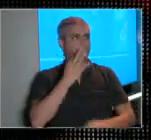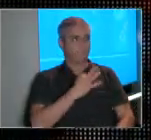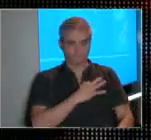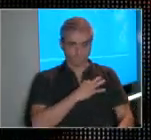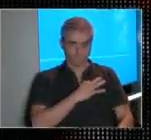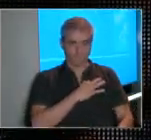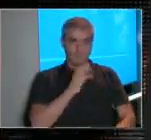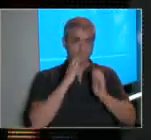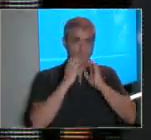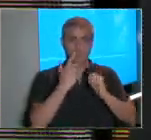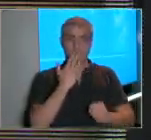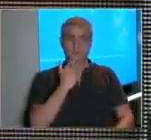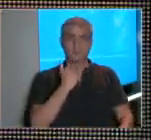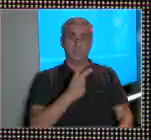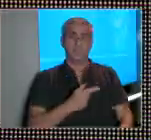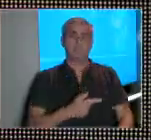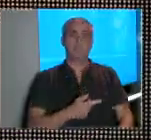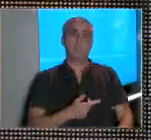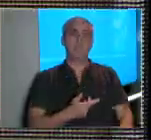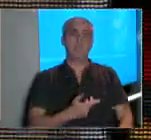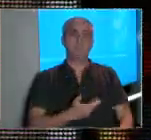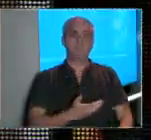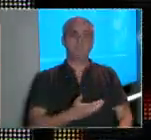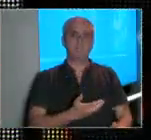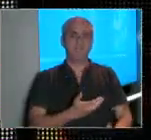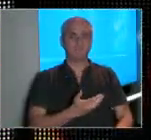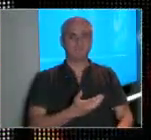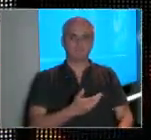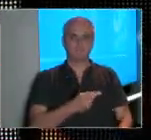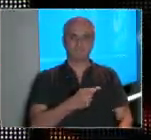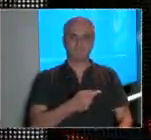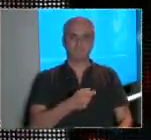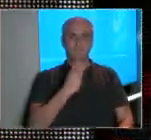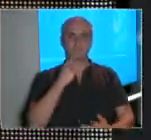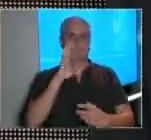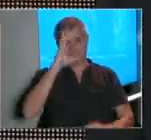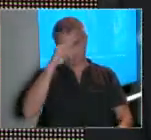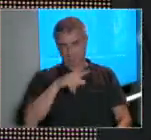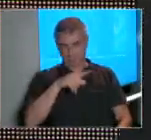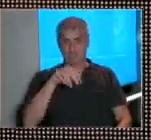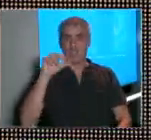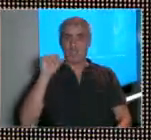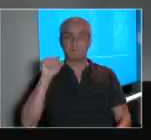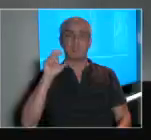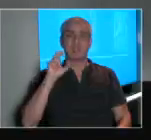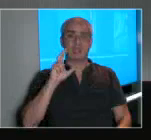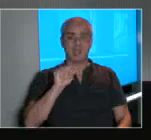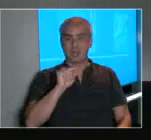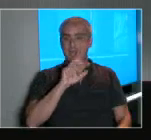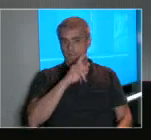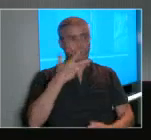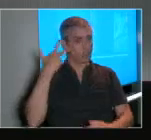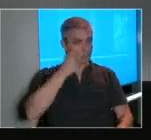ליבו. התקשורת הישראלית בעברית, הפלסטינית בערבית. הילד עבד אל רחמן שטיווי